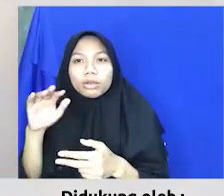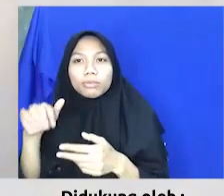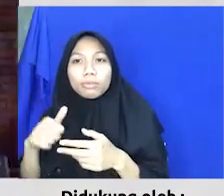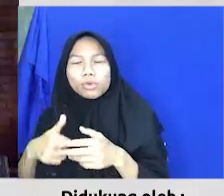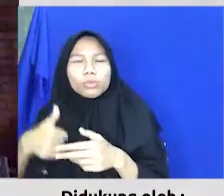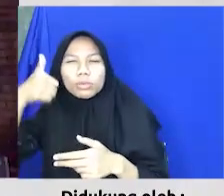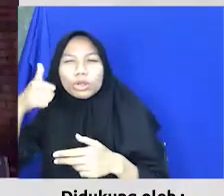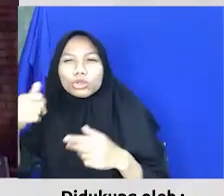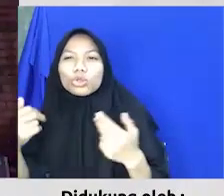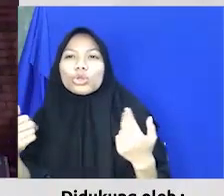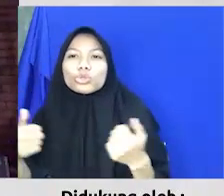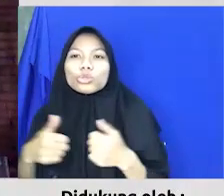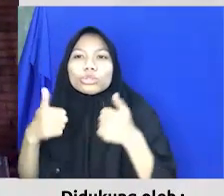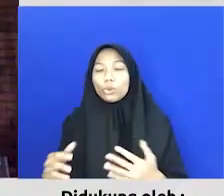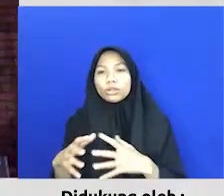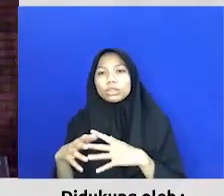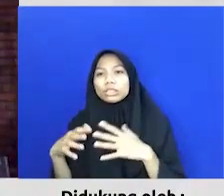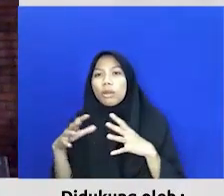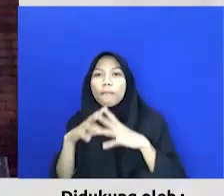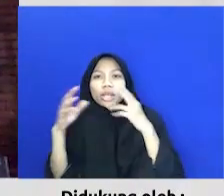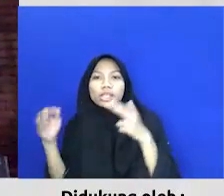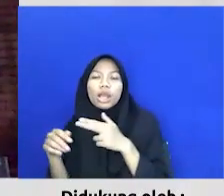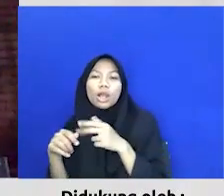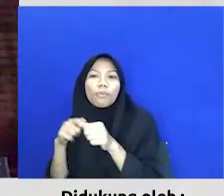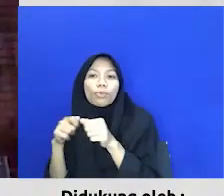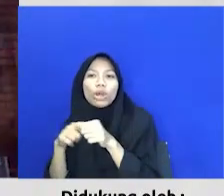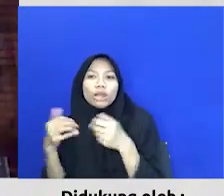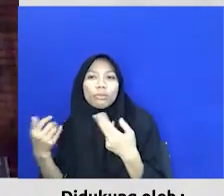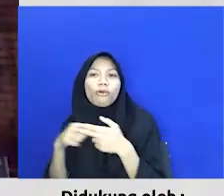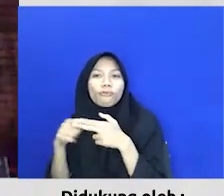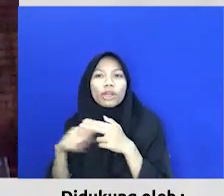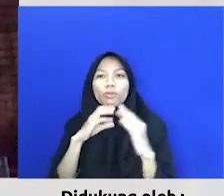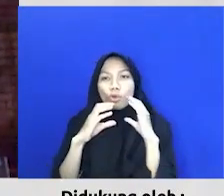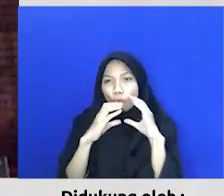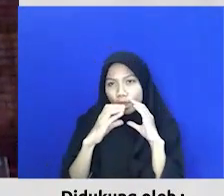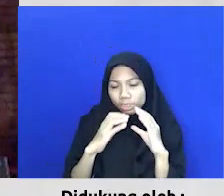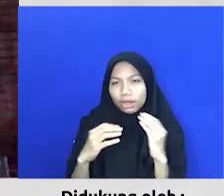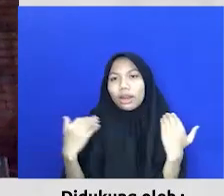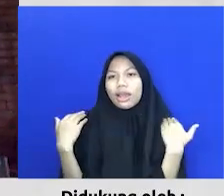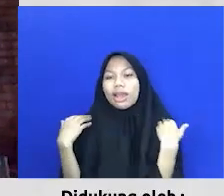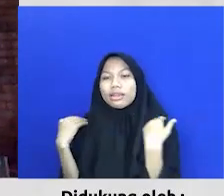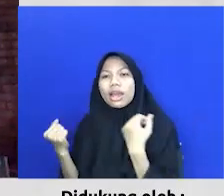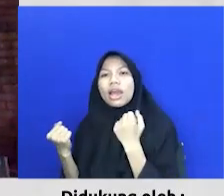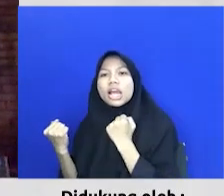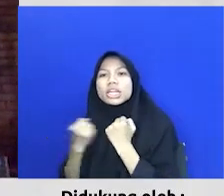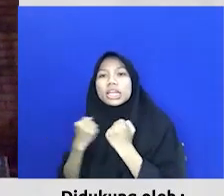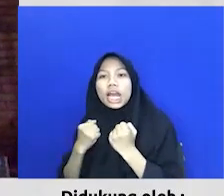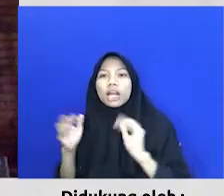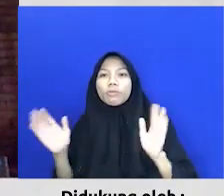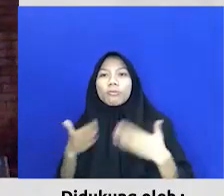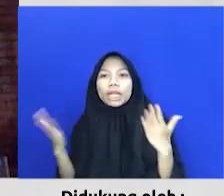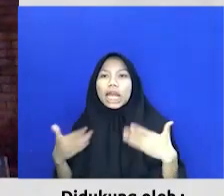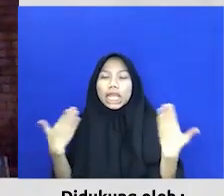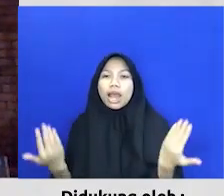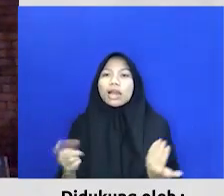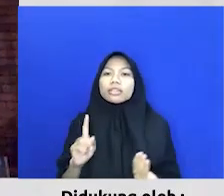Mirror yang disutradarai oleh Edwin, sebuah serial rangkaian film pendek dari sutradara-sutradara